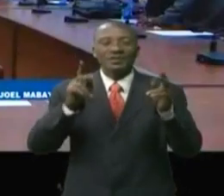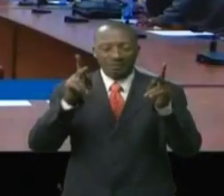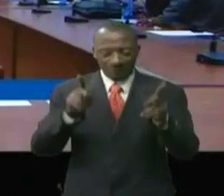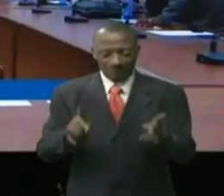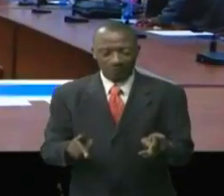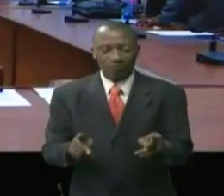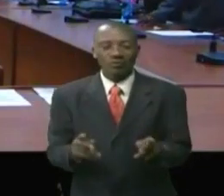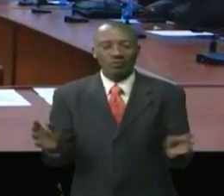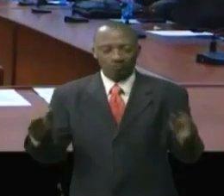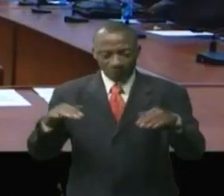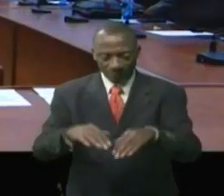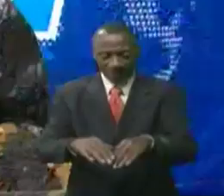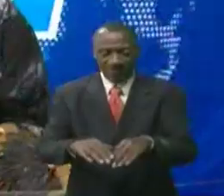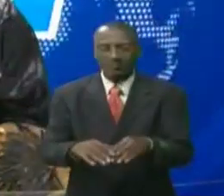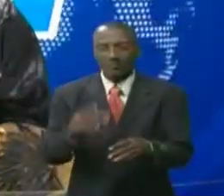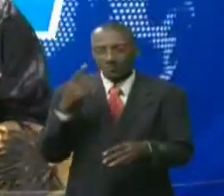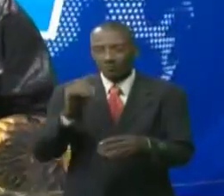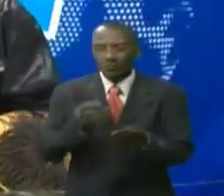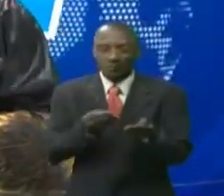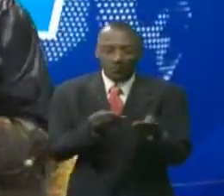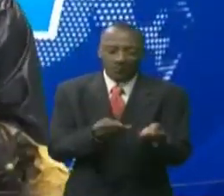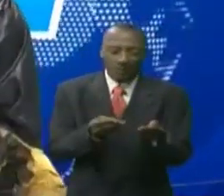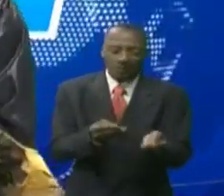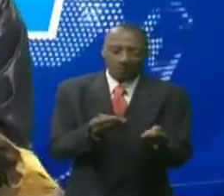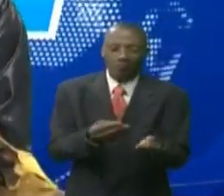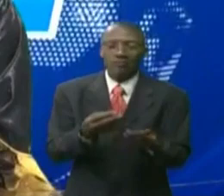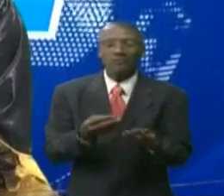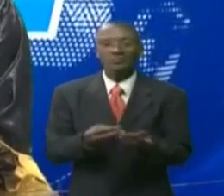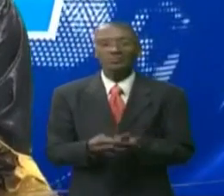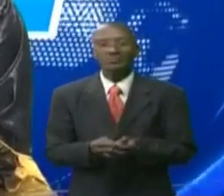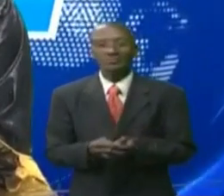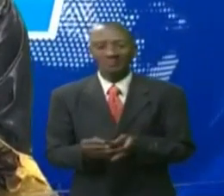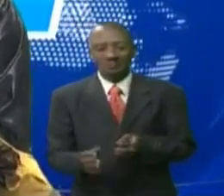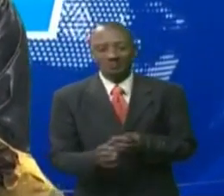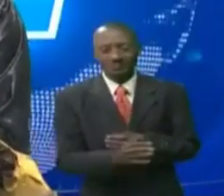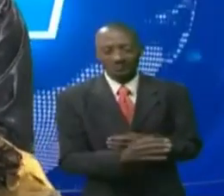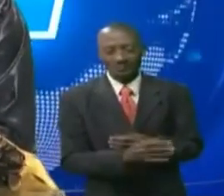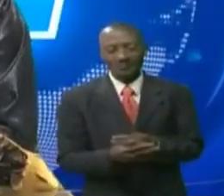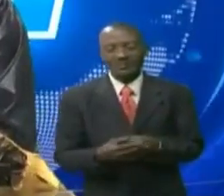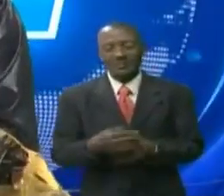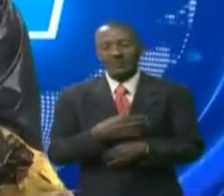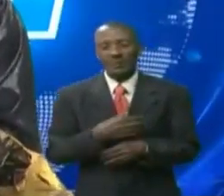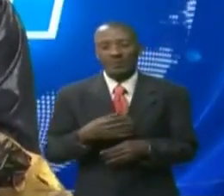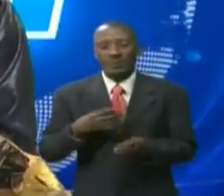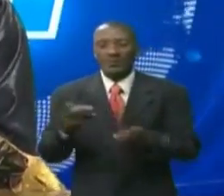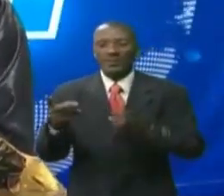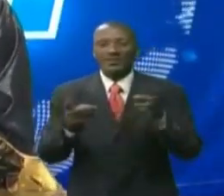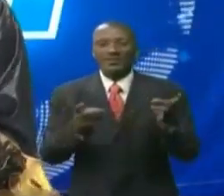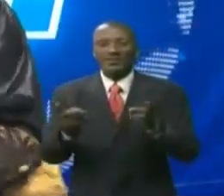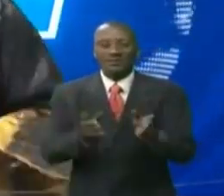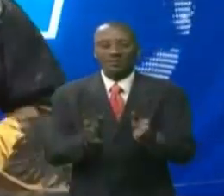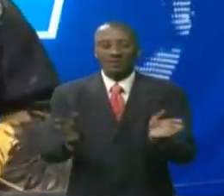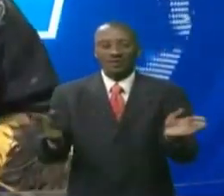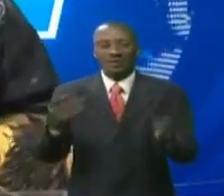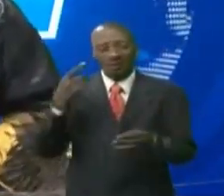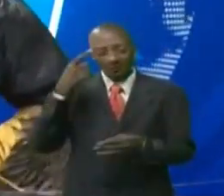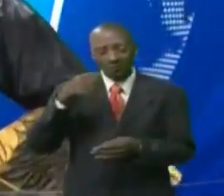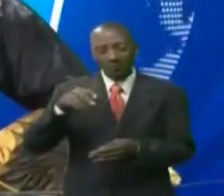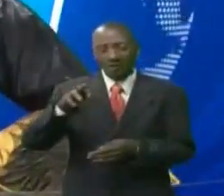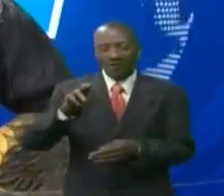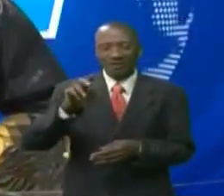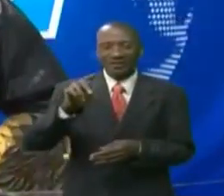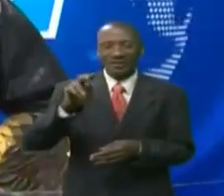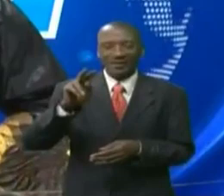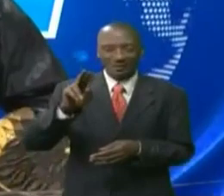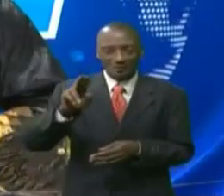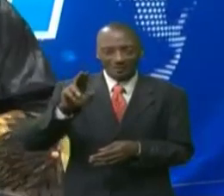la malnutrition la directrice générale de la Radio Télévision nationale congolaise sylvie elengé est dans le